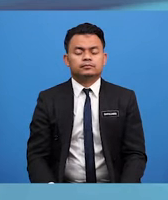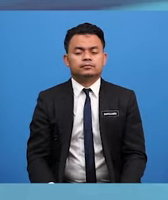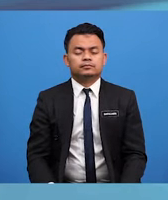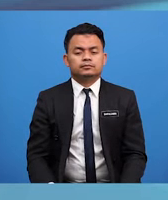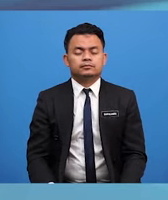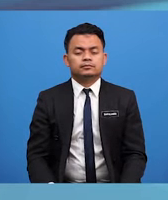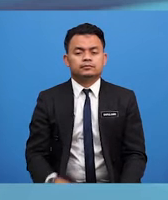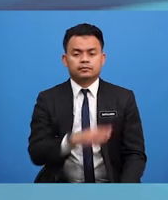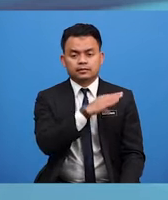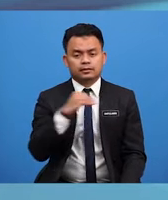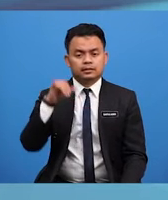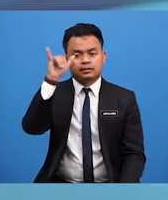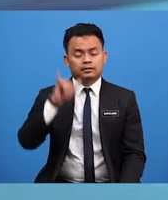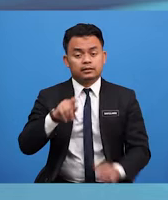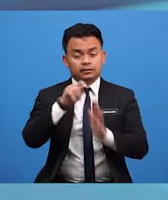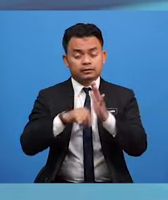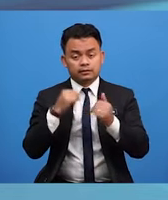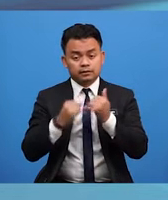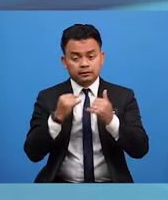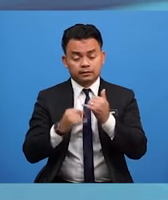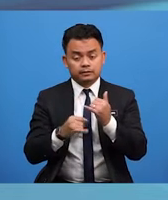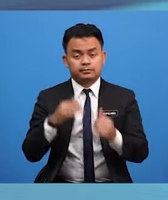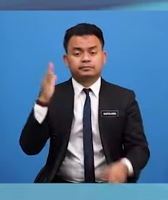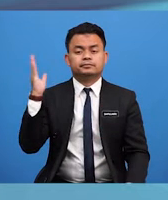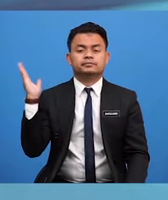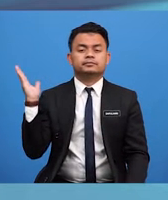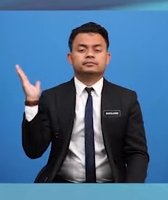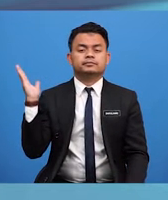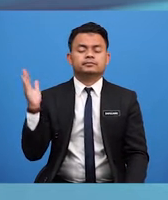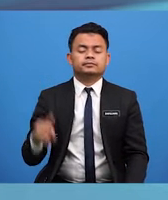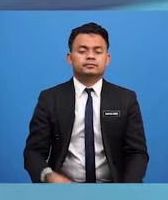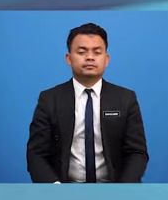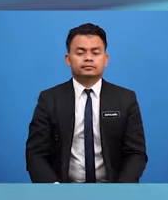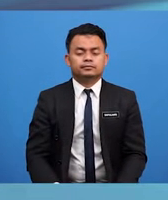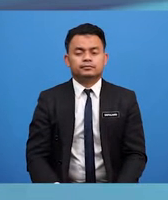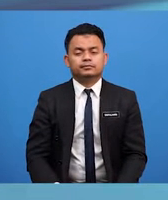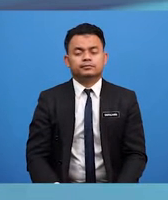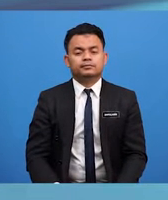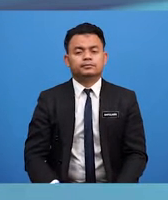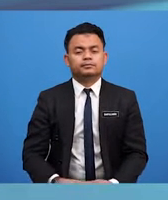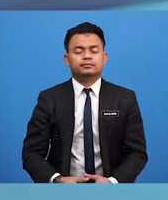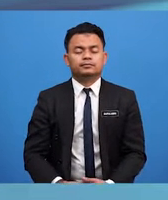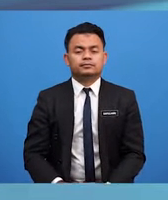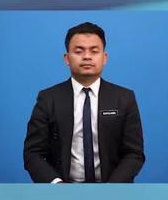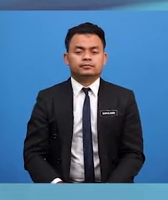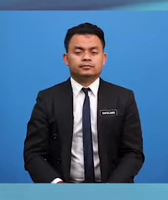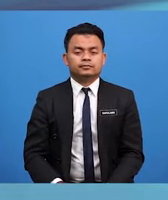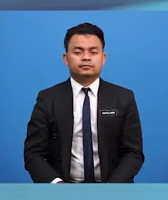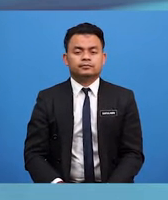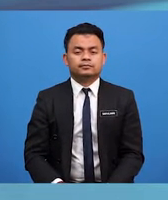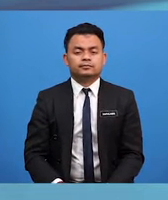Dan yang terakhir ialah pin keselamatan untuk menyangkut dan menegangkan sisi kain pada pemidang.